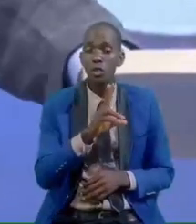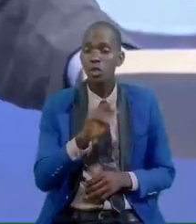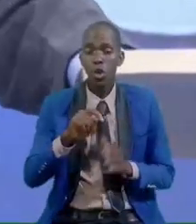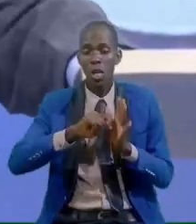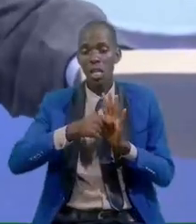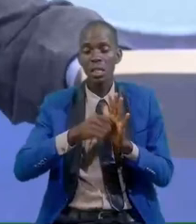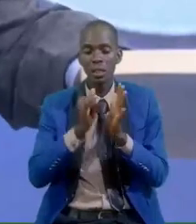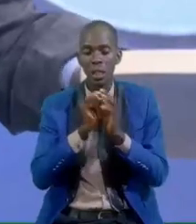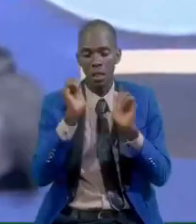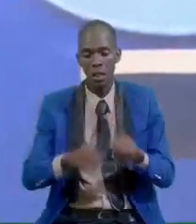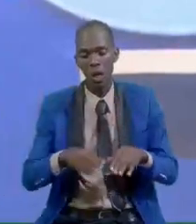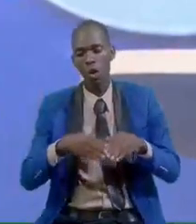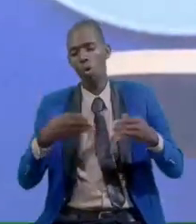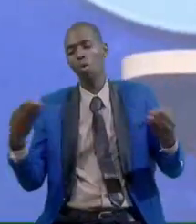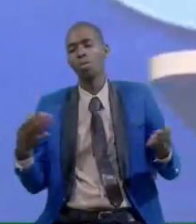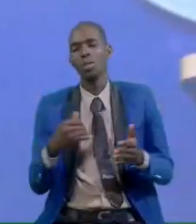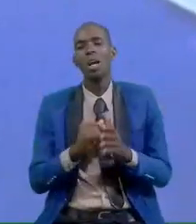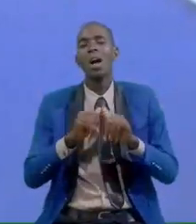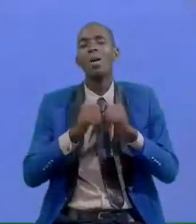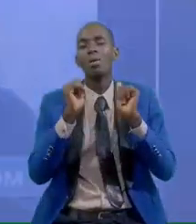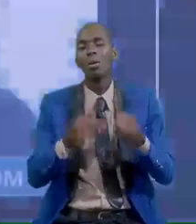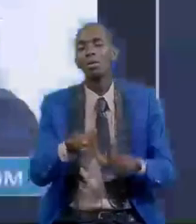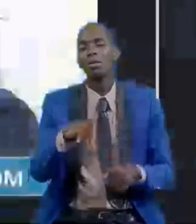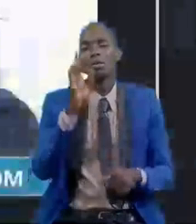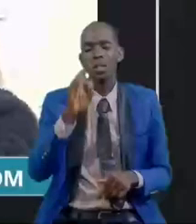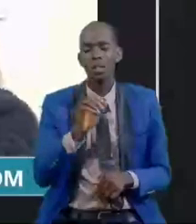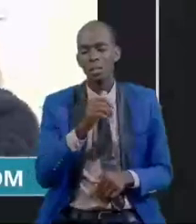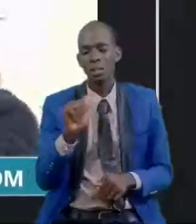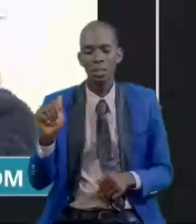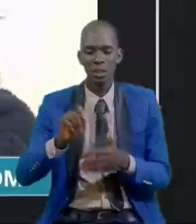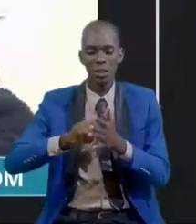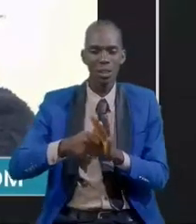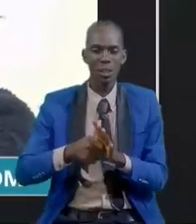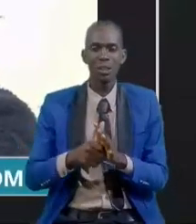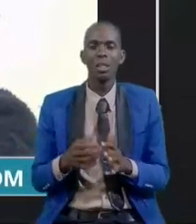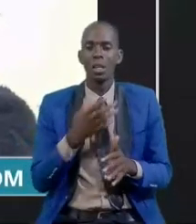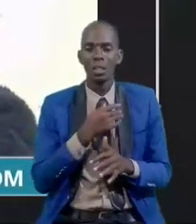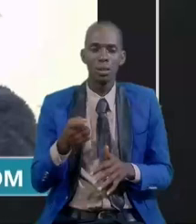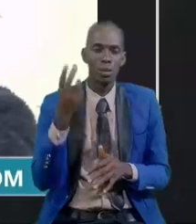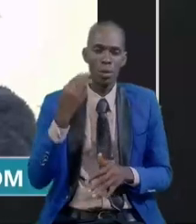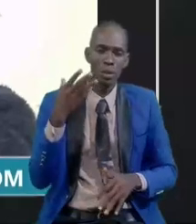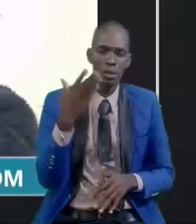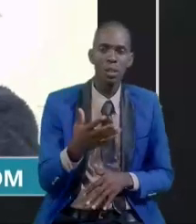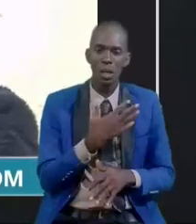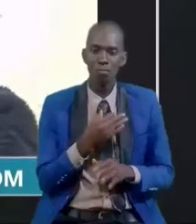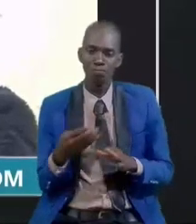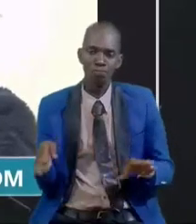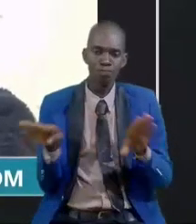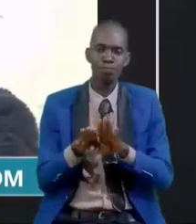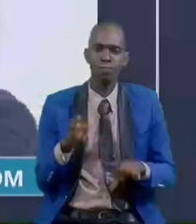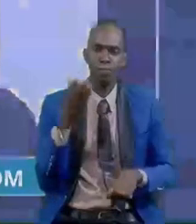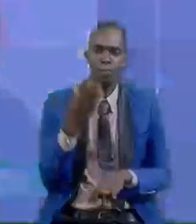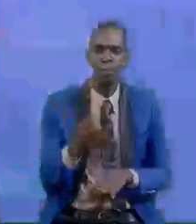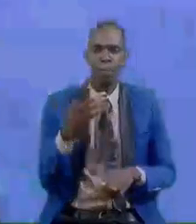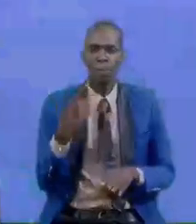clé ne pouvait ouvrir ça. Où est-ce que vous allez même trouver cette clé? Pour les sortir. Ils étaient si enfermés là-bas.